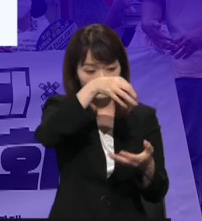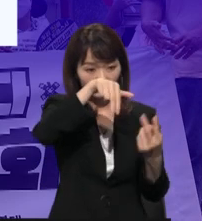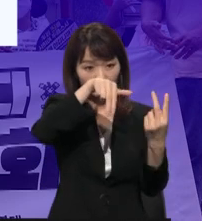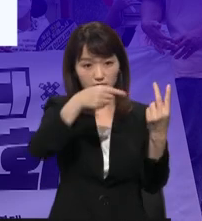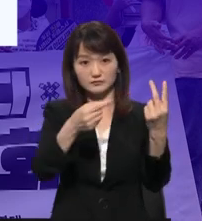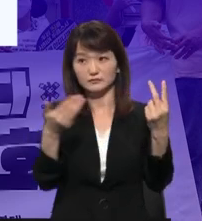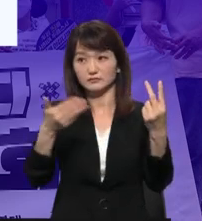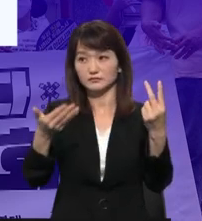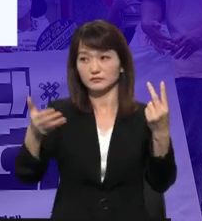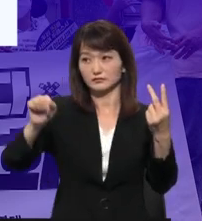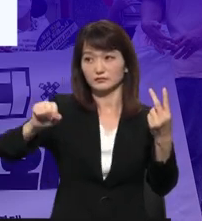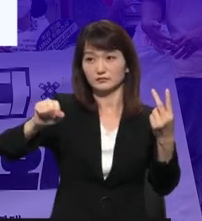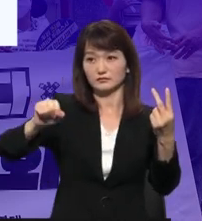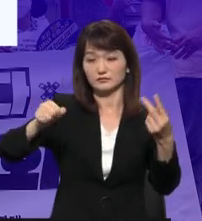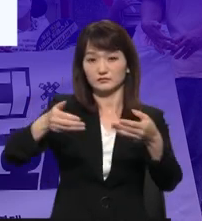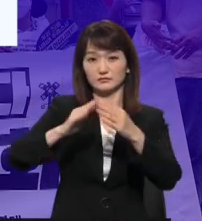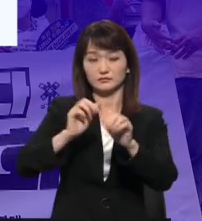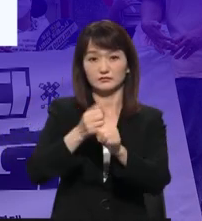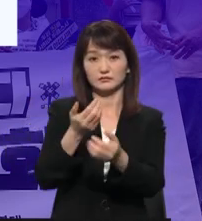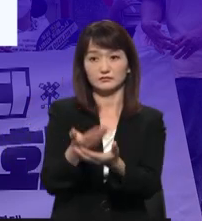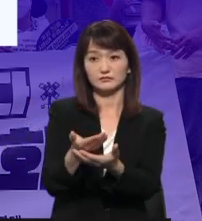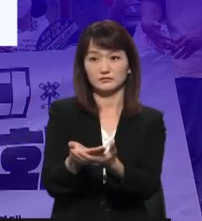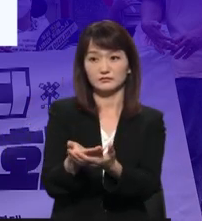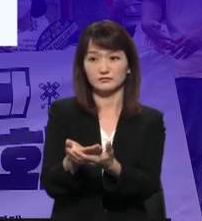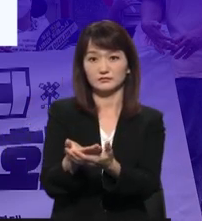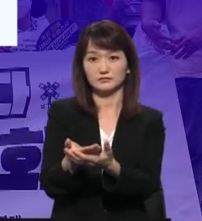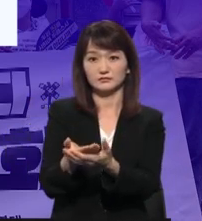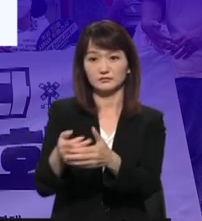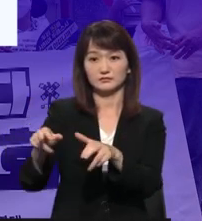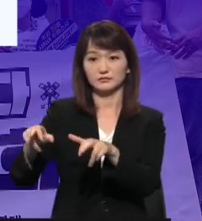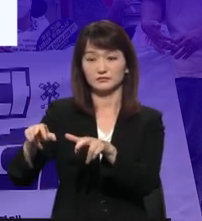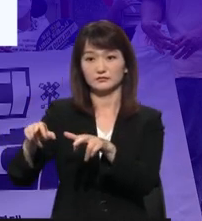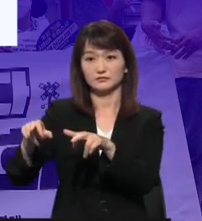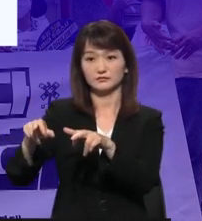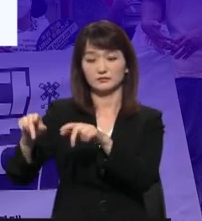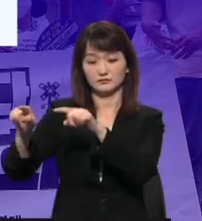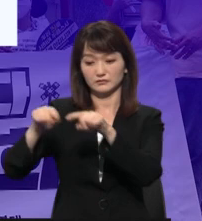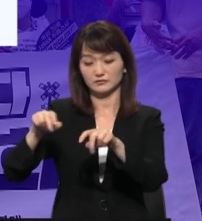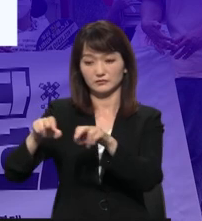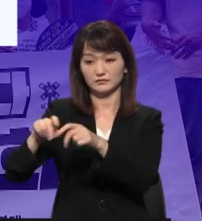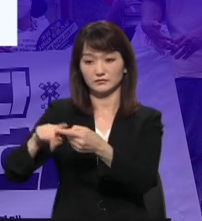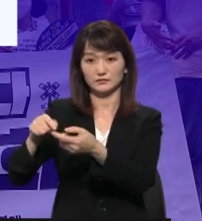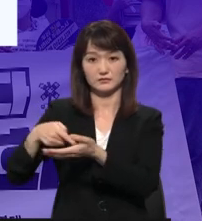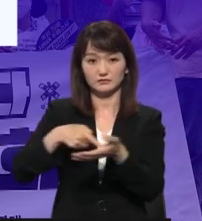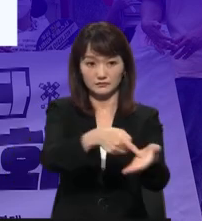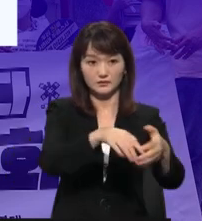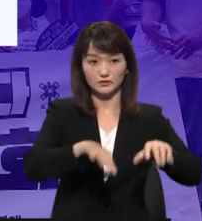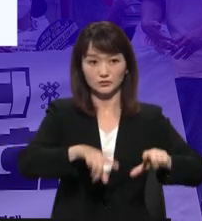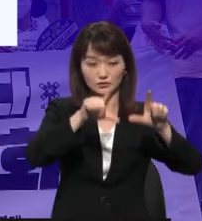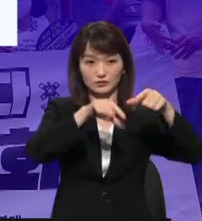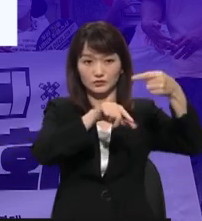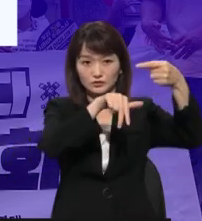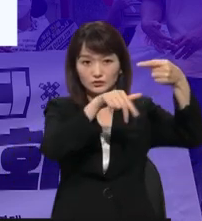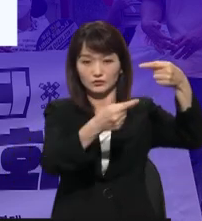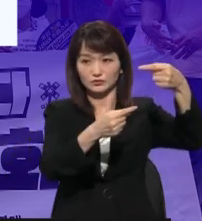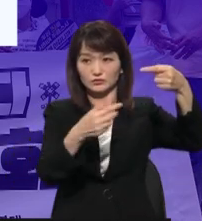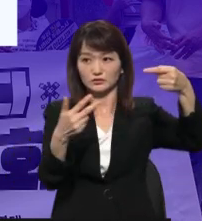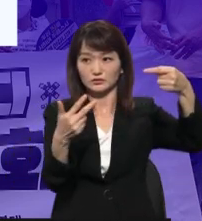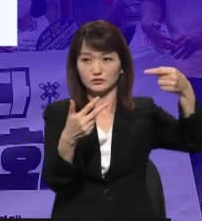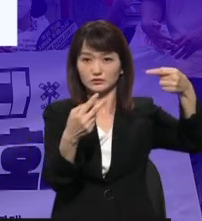9천억 평 2조 9천억 원으로 요구사항입니다 올해는 1조 7천억인가요